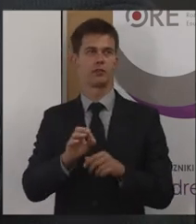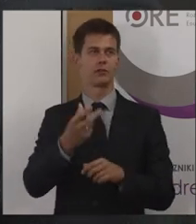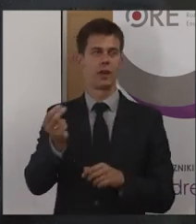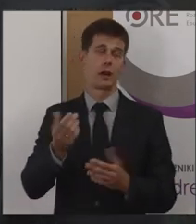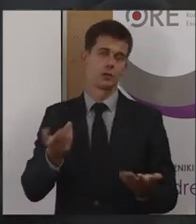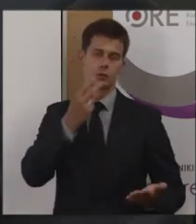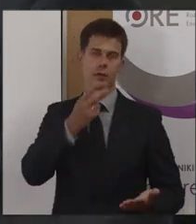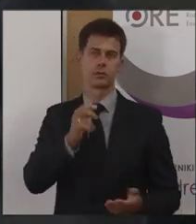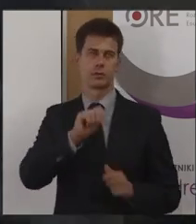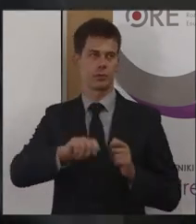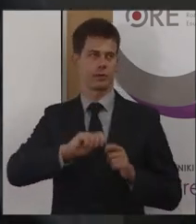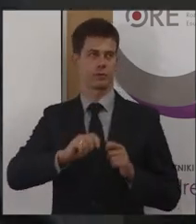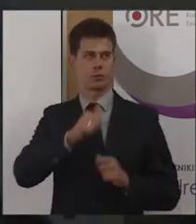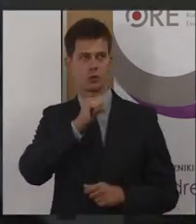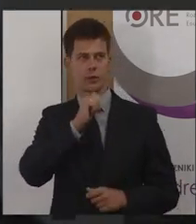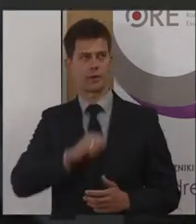taki podręcznik